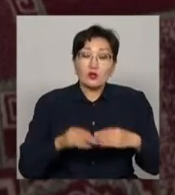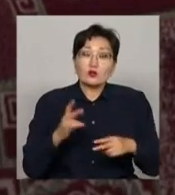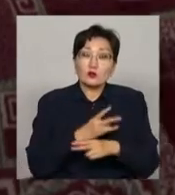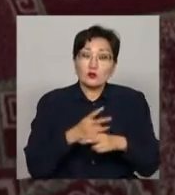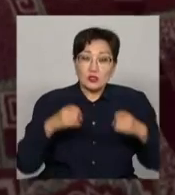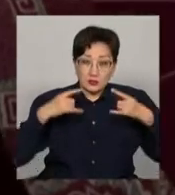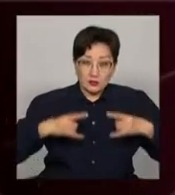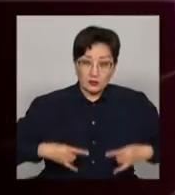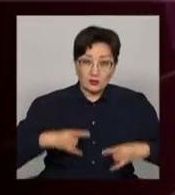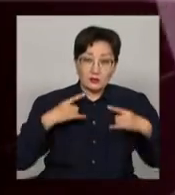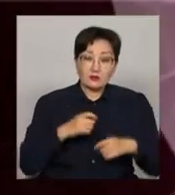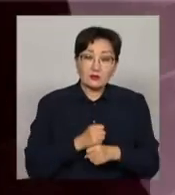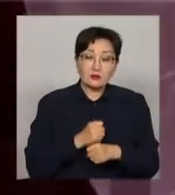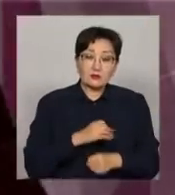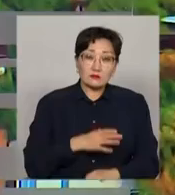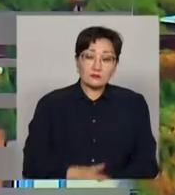түсірген.